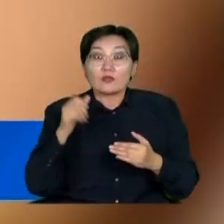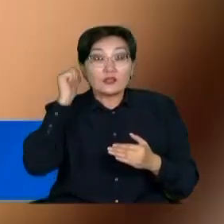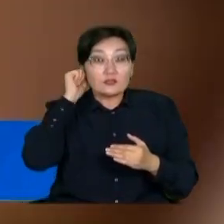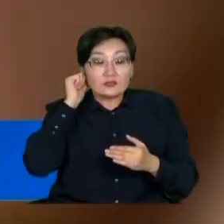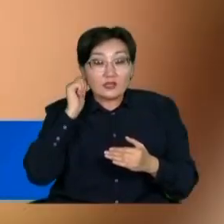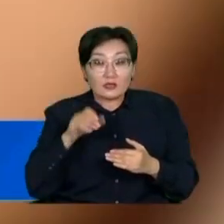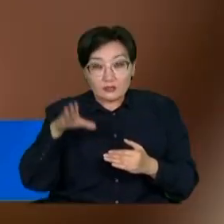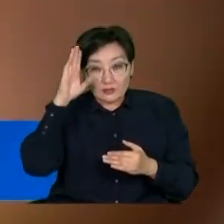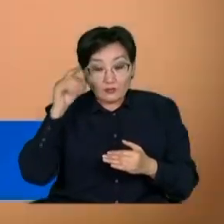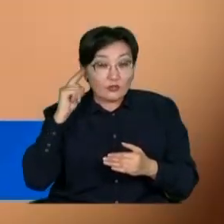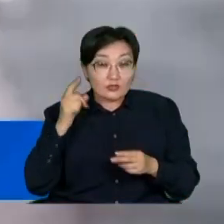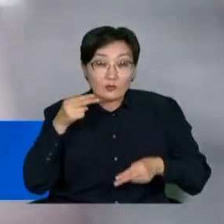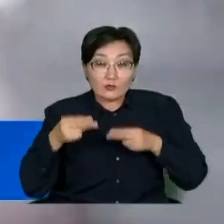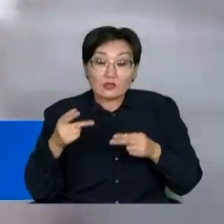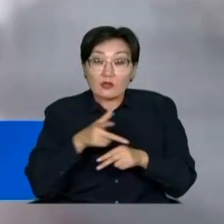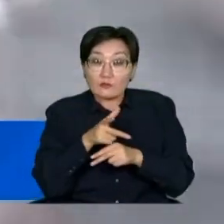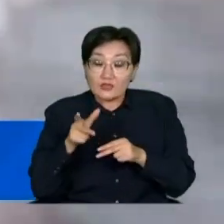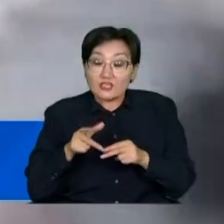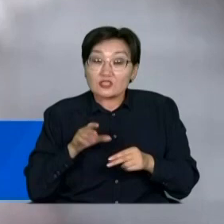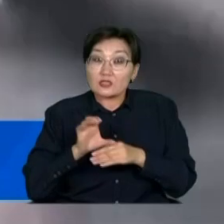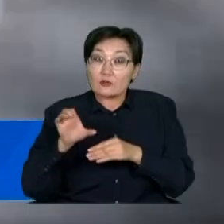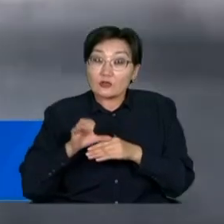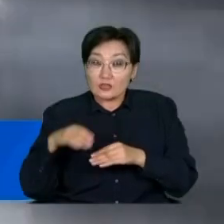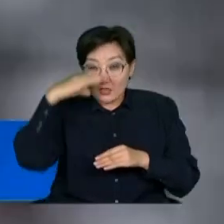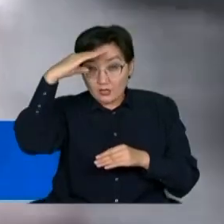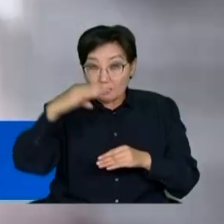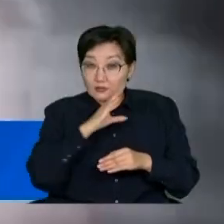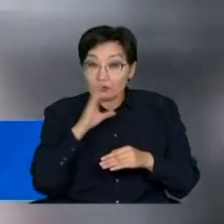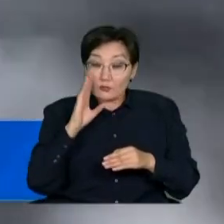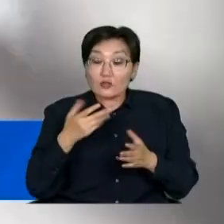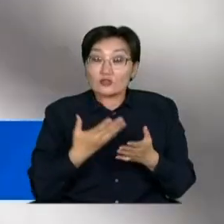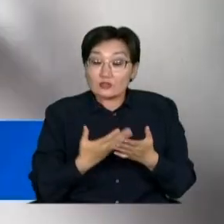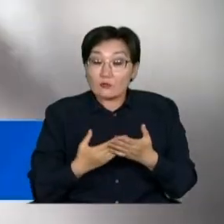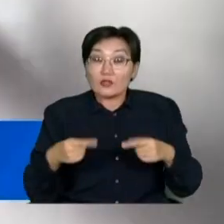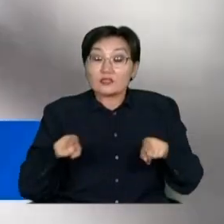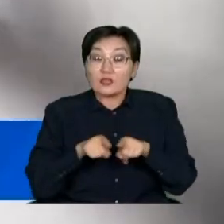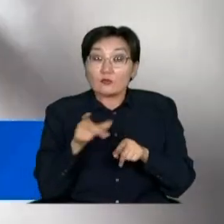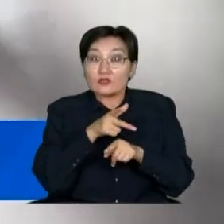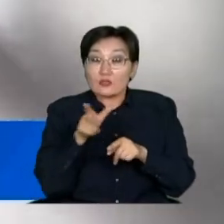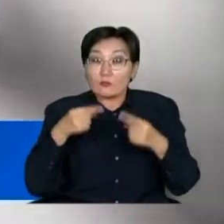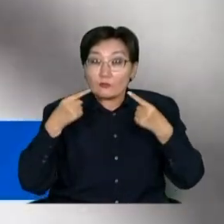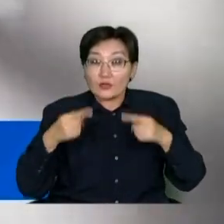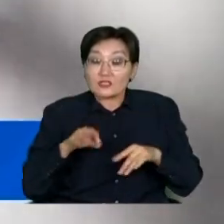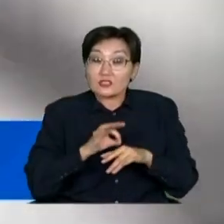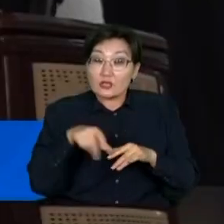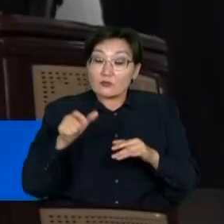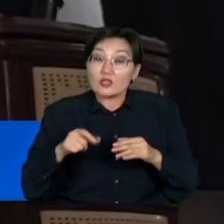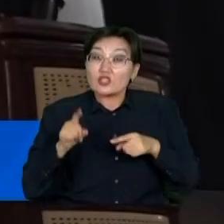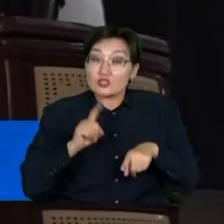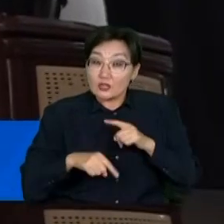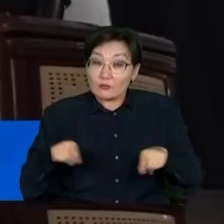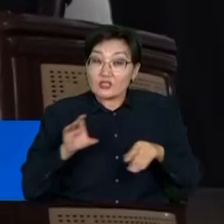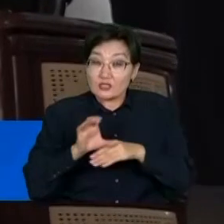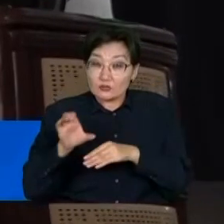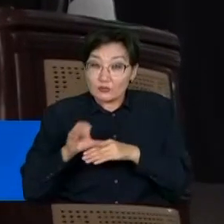құлағына ота жасалып жатыр деп, мына видеоларды жіберіп, ата-анасын сендірген. Алайда кейін дәл осы кадрлерді басқа да науқастардың жақындарына